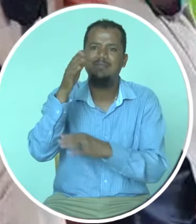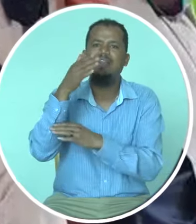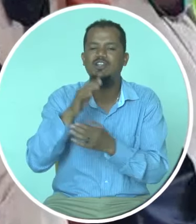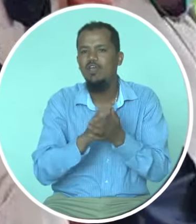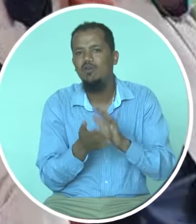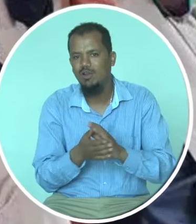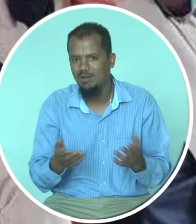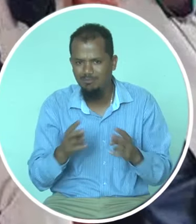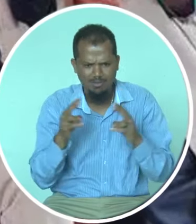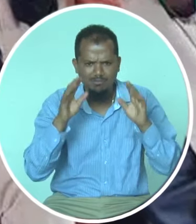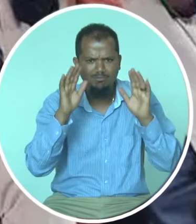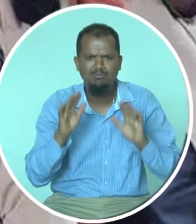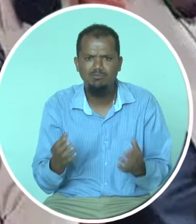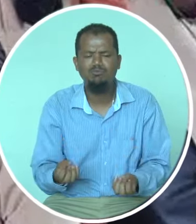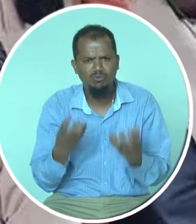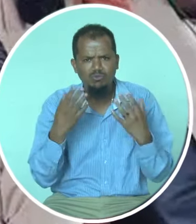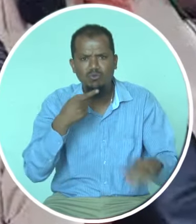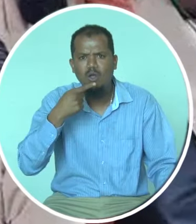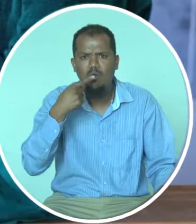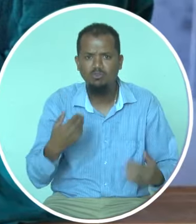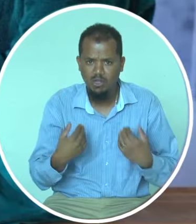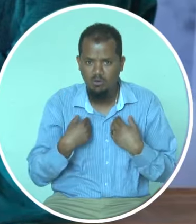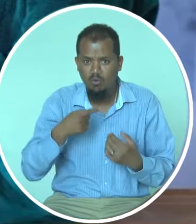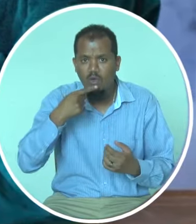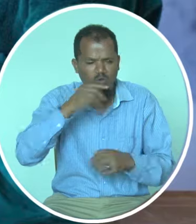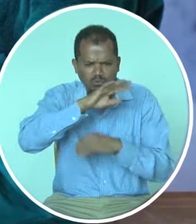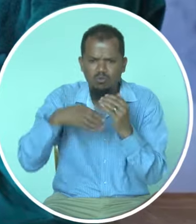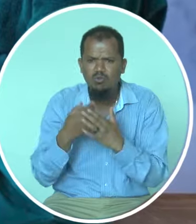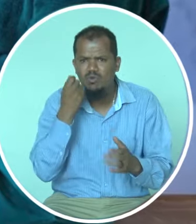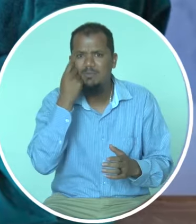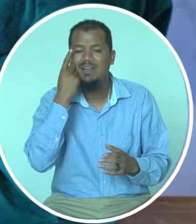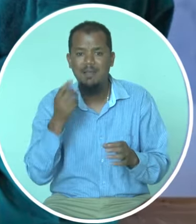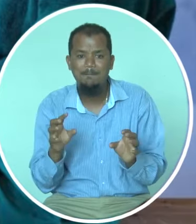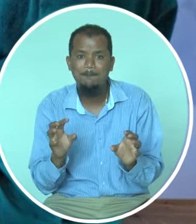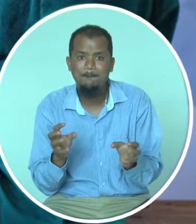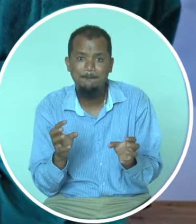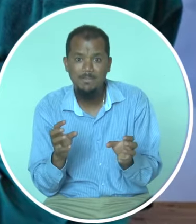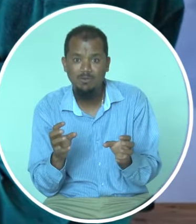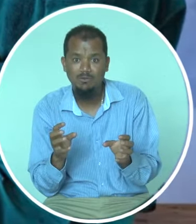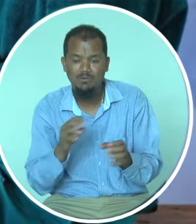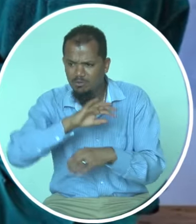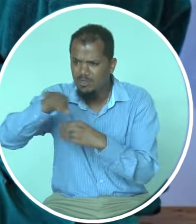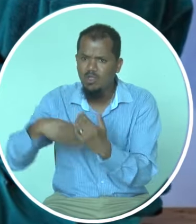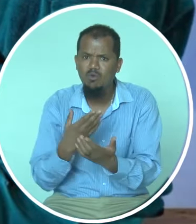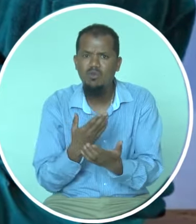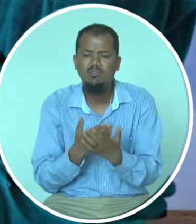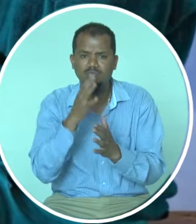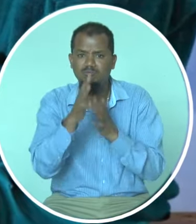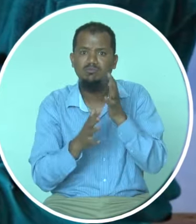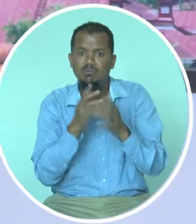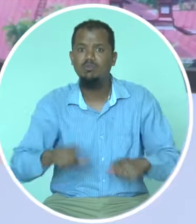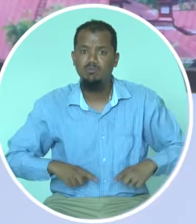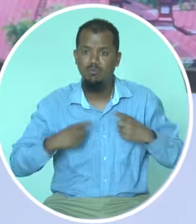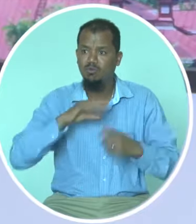يهونا البلدنو يهونا لأجر مهم بك أبزو قوانقوا اتشالو قوانقوا اتشنو لولا مردات مغنانيا بزوانو اتشاتشن يهولا اتشنم ملكت